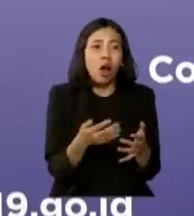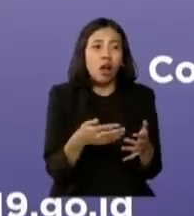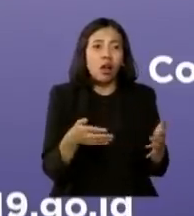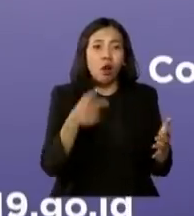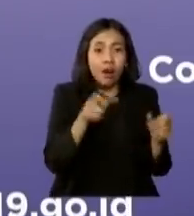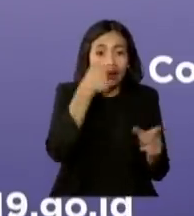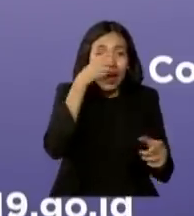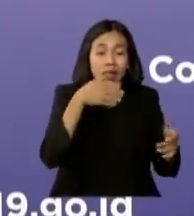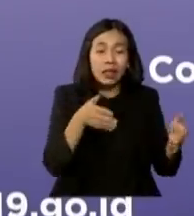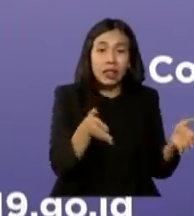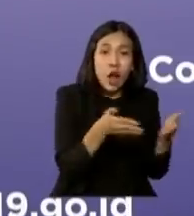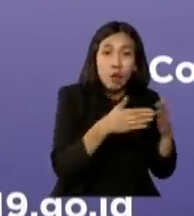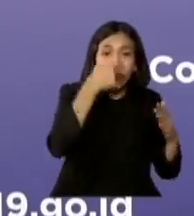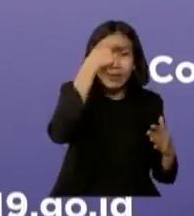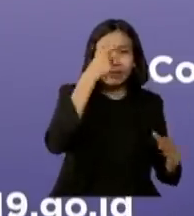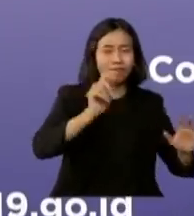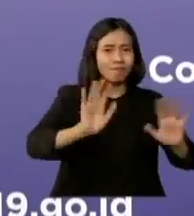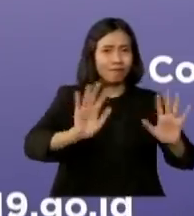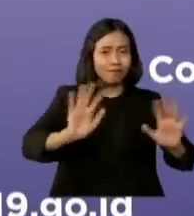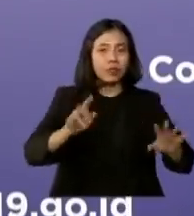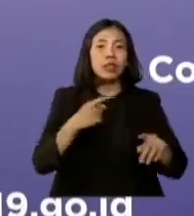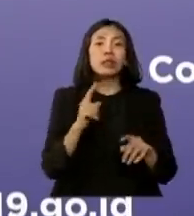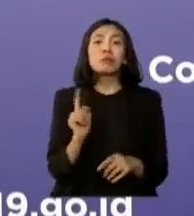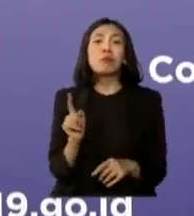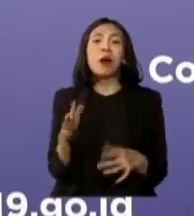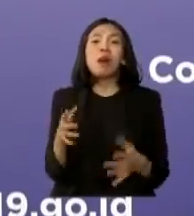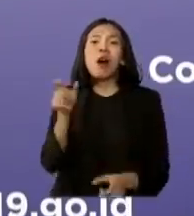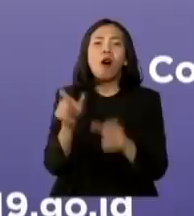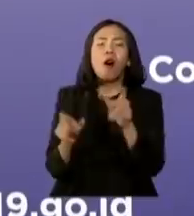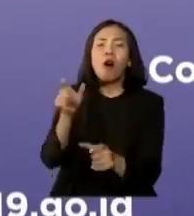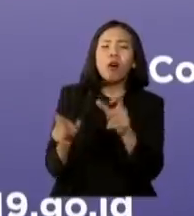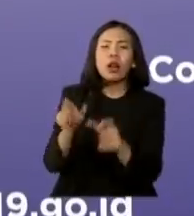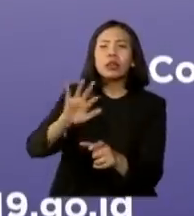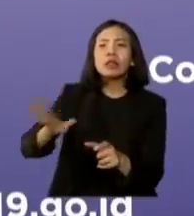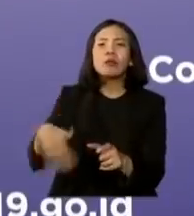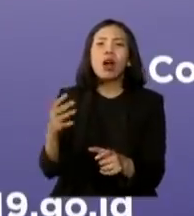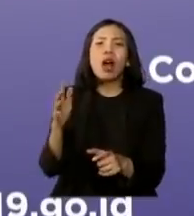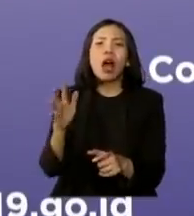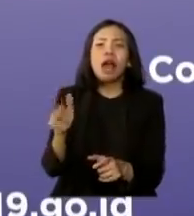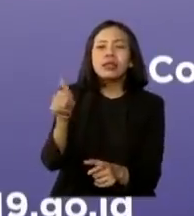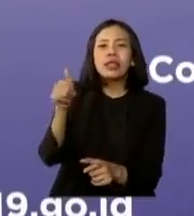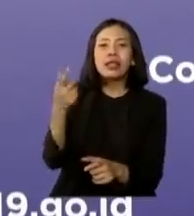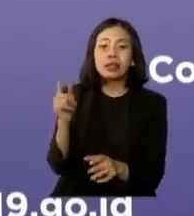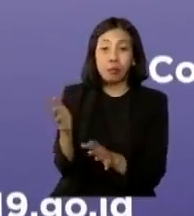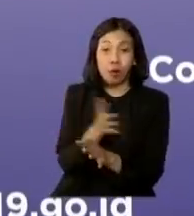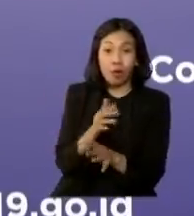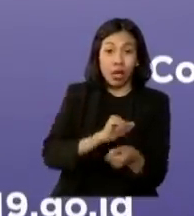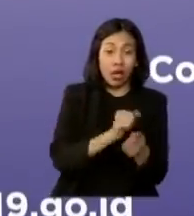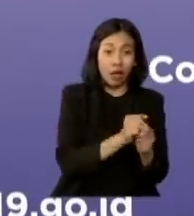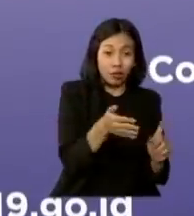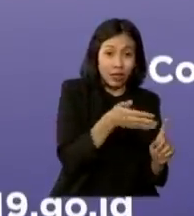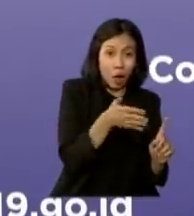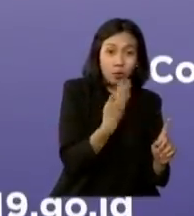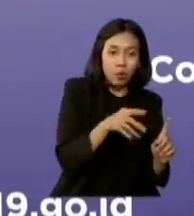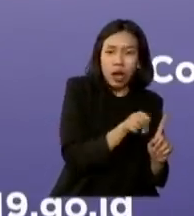sakit Hai karena sebagian besar justru kita dapatkan dari hasil kontak racing terhadap kasus yang kita